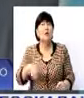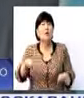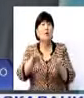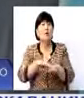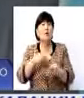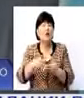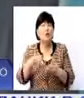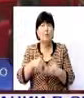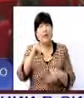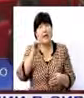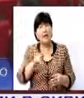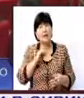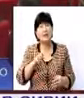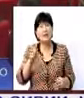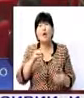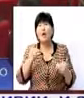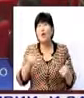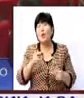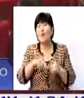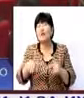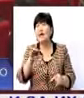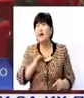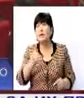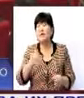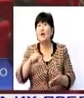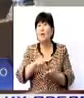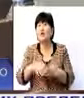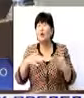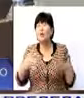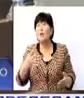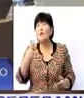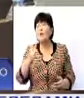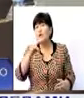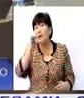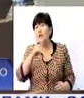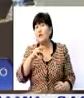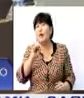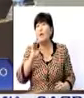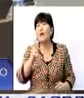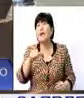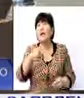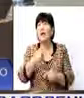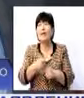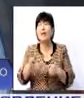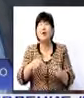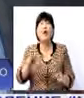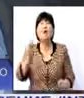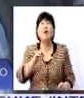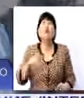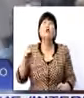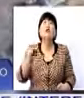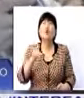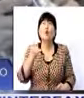регионами покупались казахстанские бренды. Сегодня отечественный франчайзинг представляет более 400 казахстанских марок. Одну из них возглавляет Бахытжан